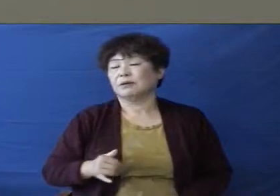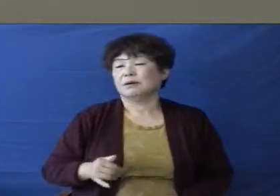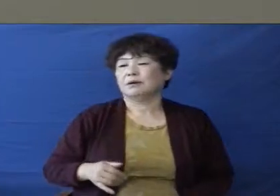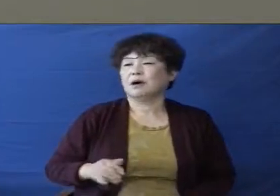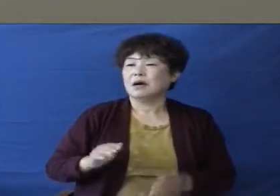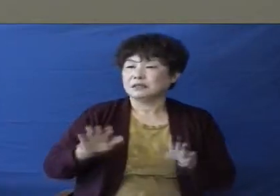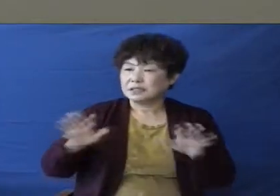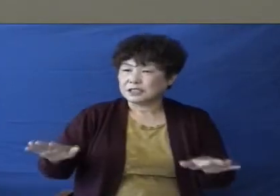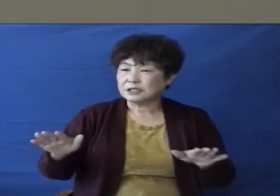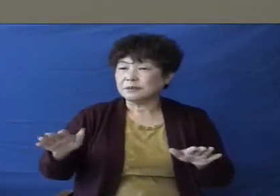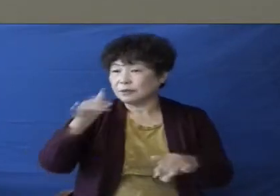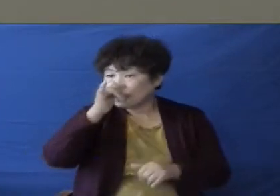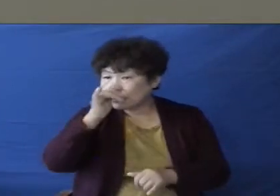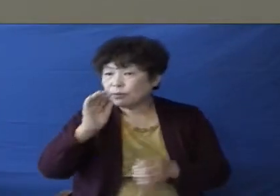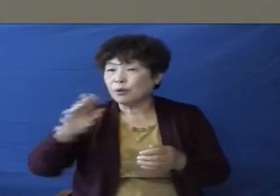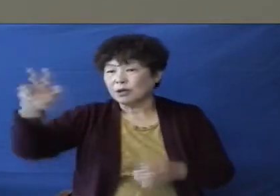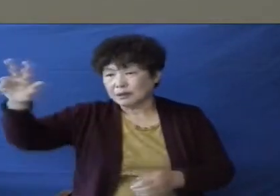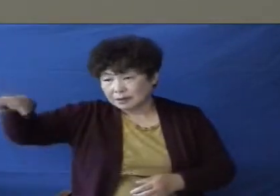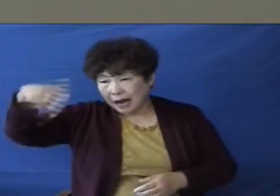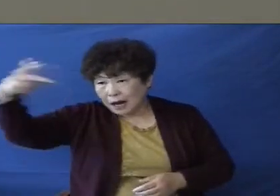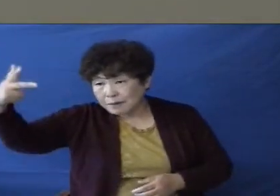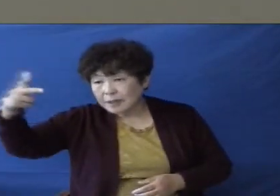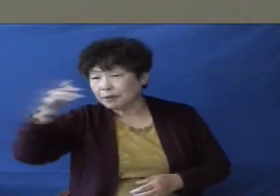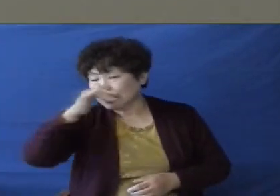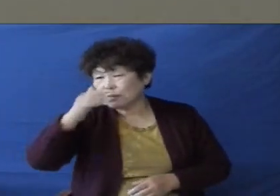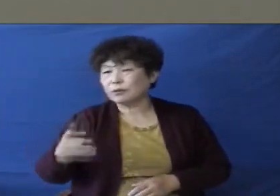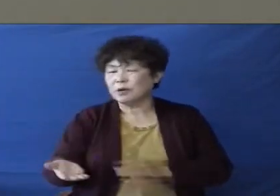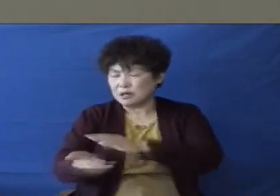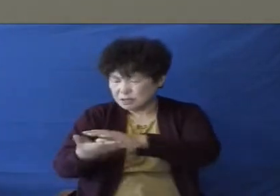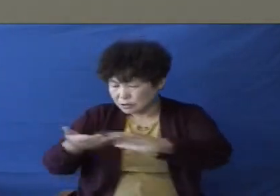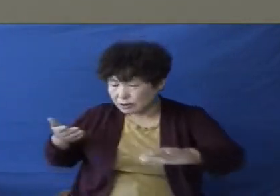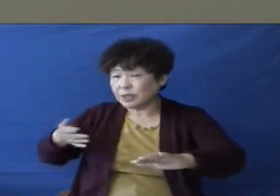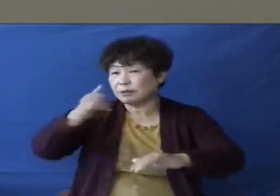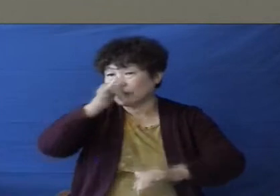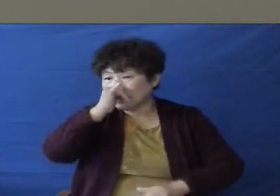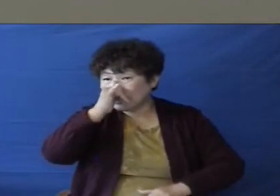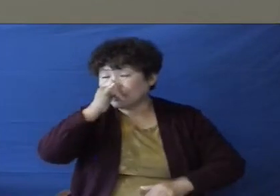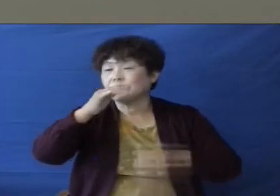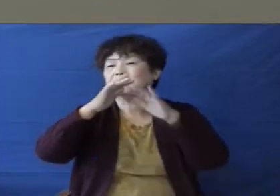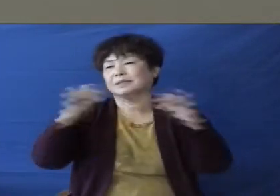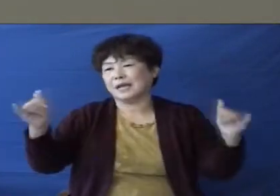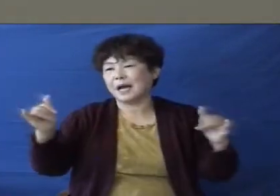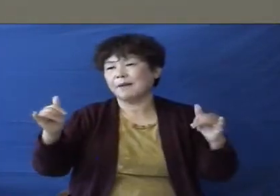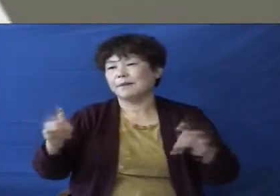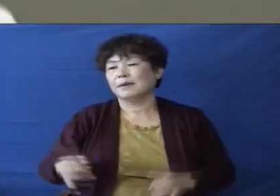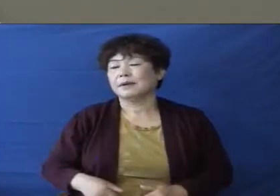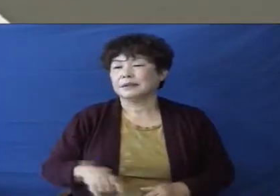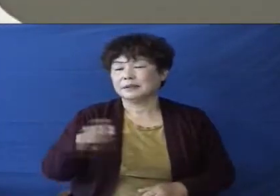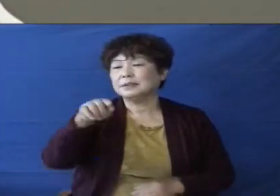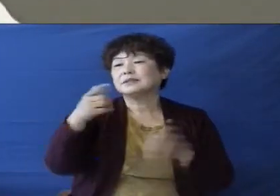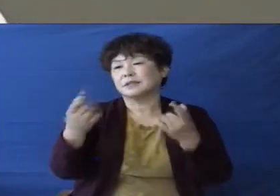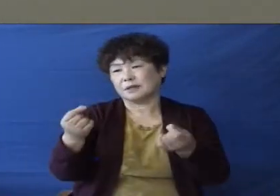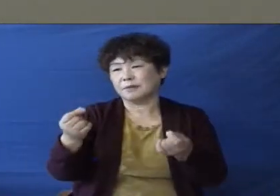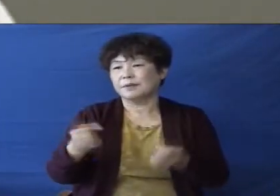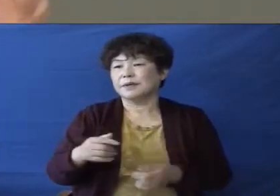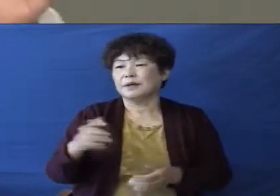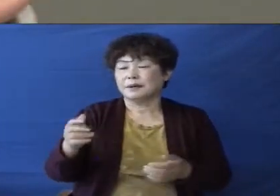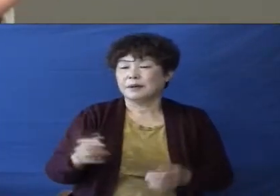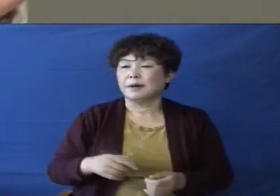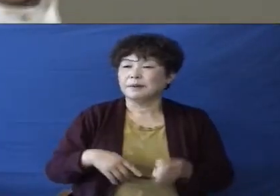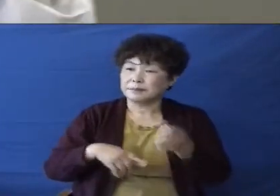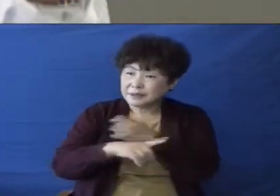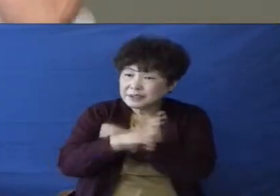이게 에고의 의미에요 나는 스스로 있다 존재하던 자다르 뭐 여러가지로 번역할 수 있겠습니다만